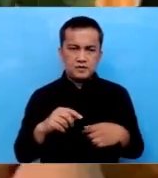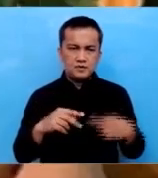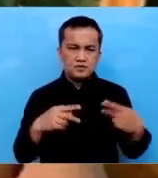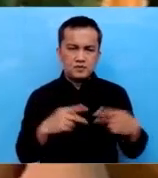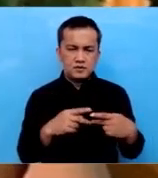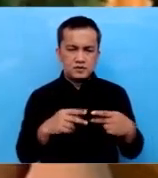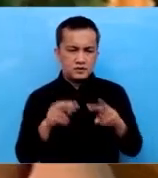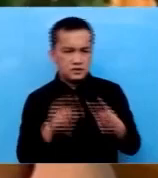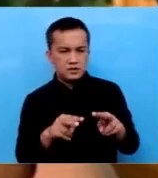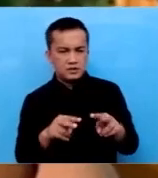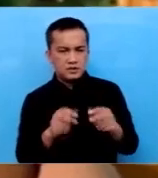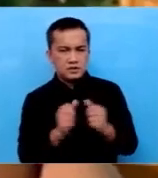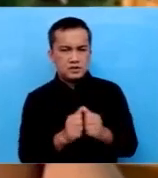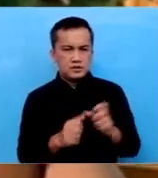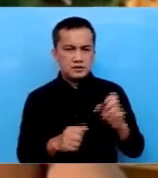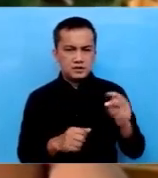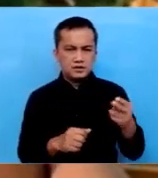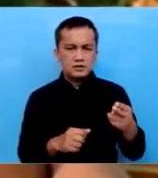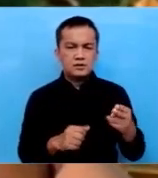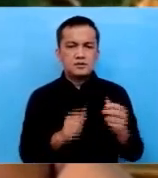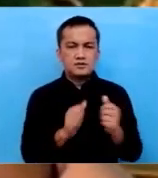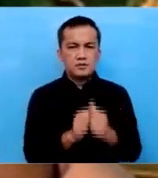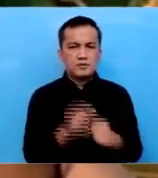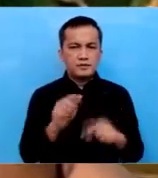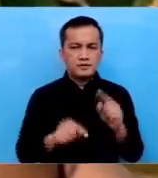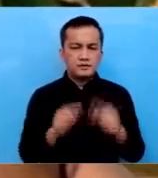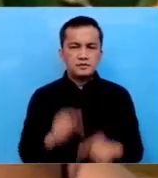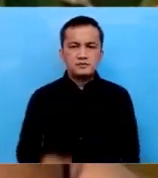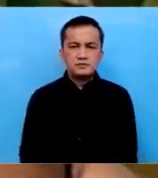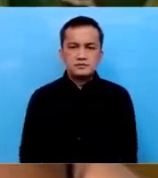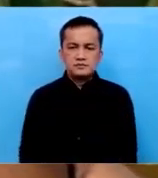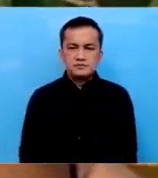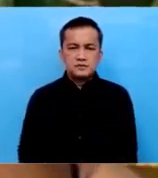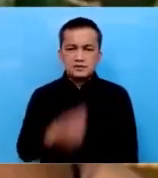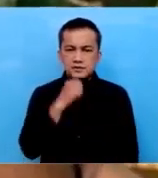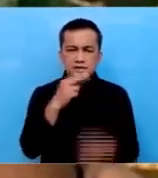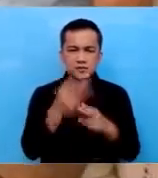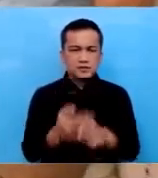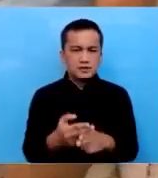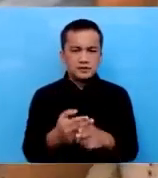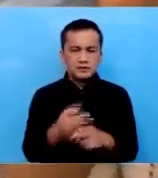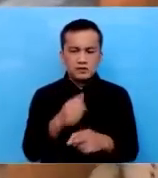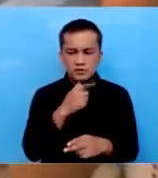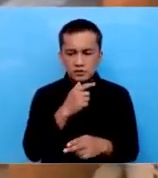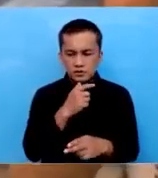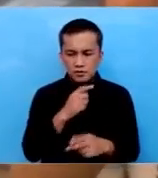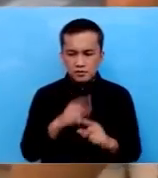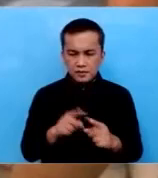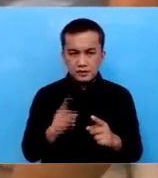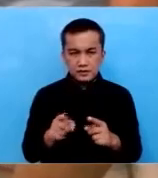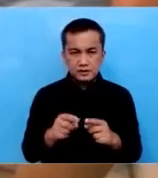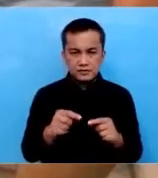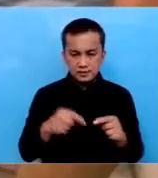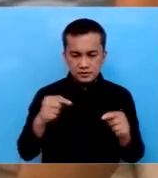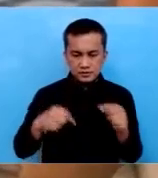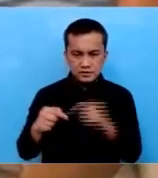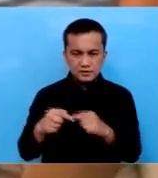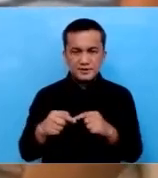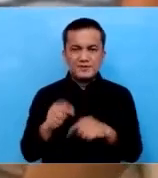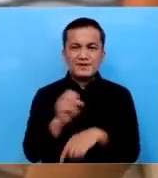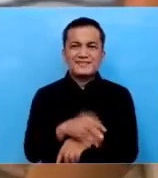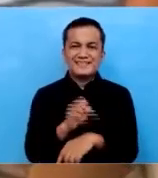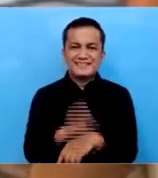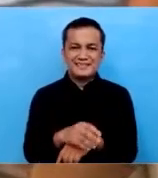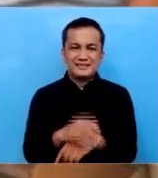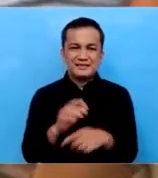Seth ang isa niyang kaibigan. Hindi pinangalanan ng aktres kung sino, pero binalikan ng mga Marites ang